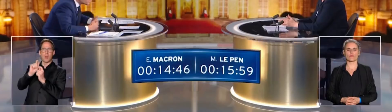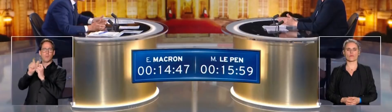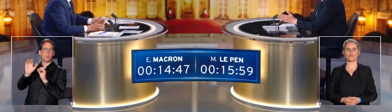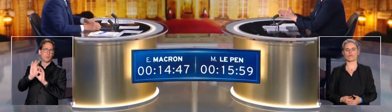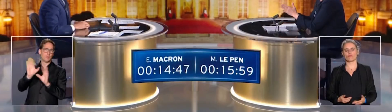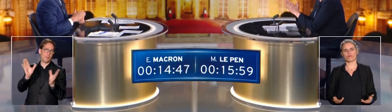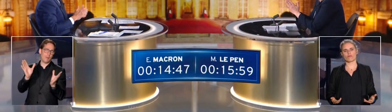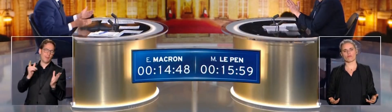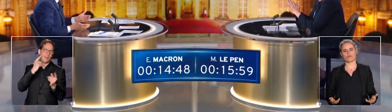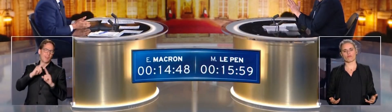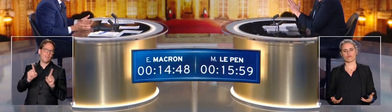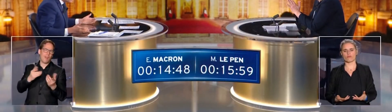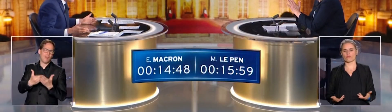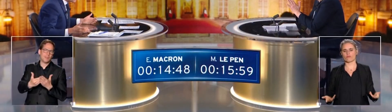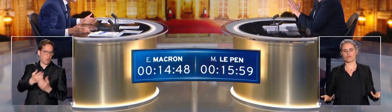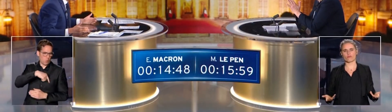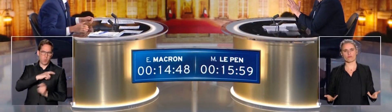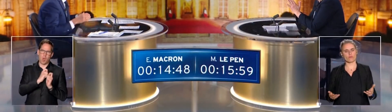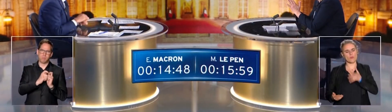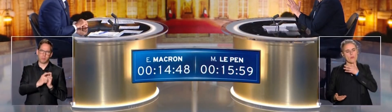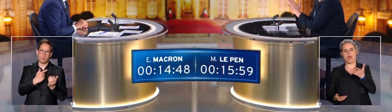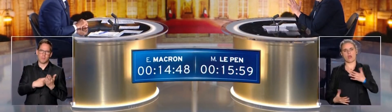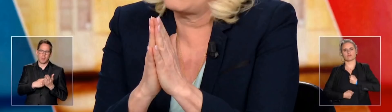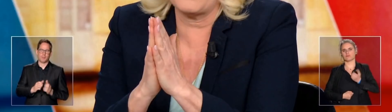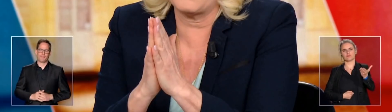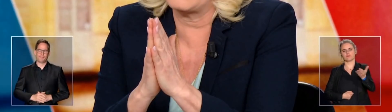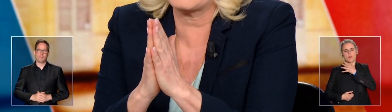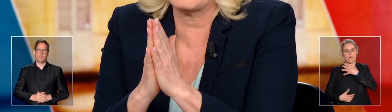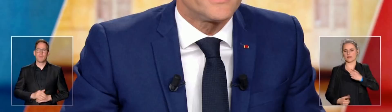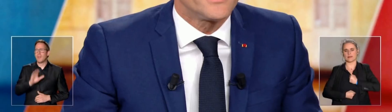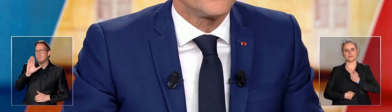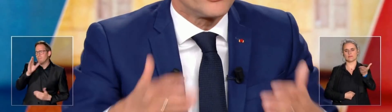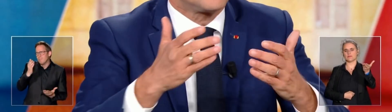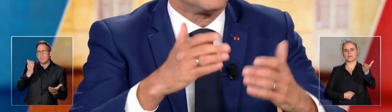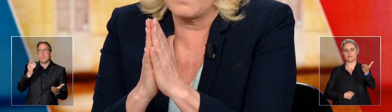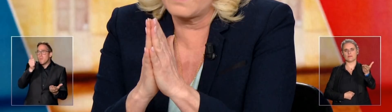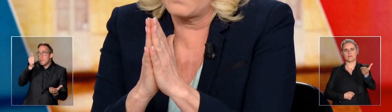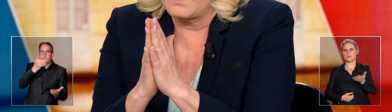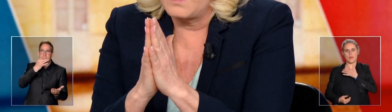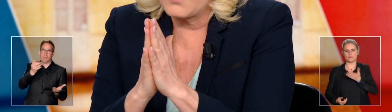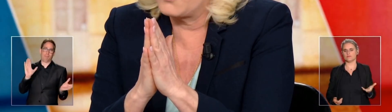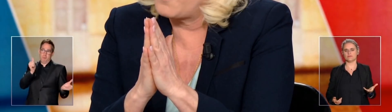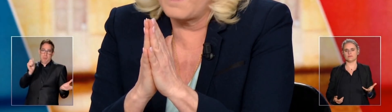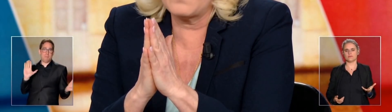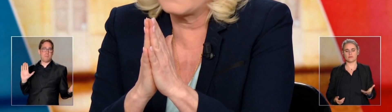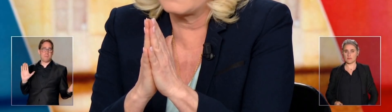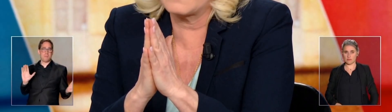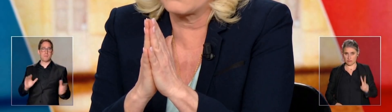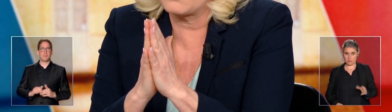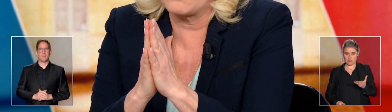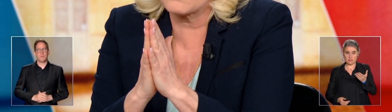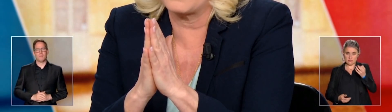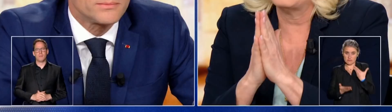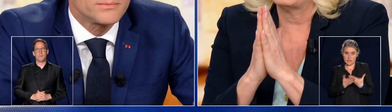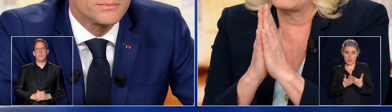la différence sur le monde non mais tu ne comprendras a laissé dire non je ne peux pas vous laisser dire macron je ne peux pas vous laisser dire